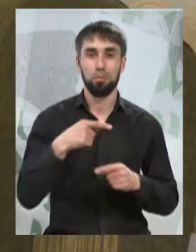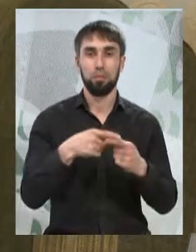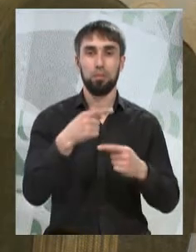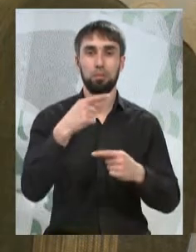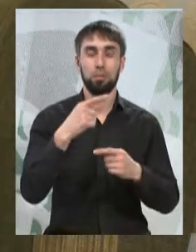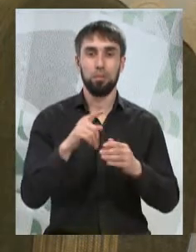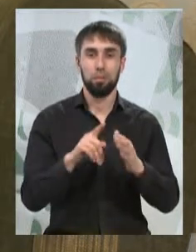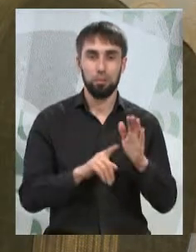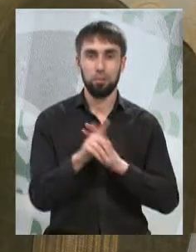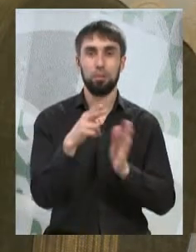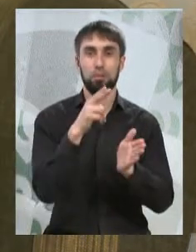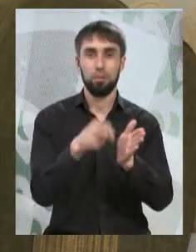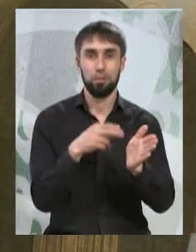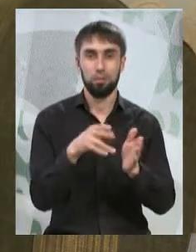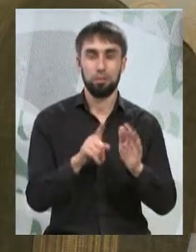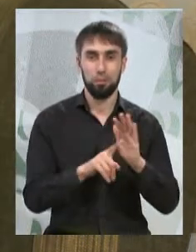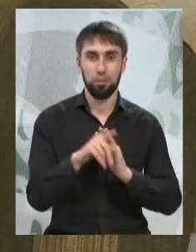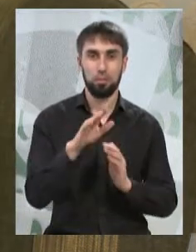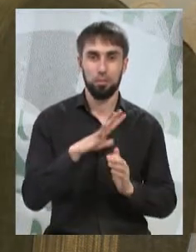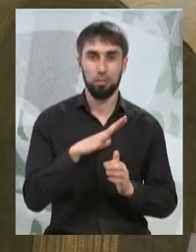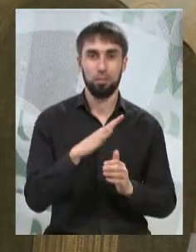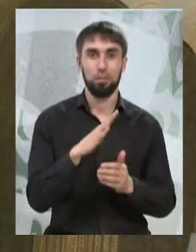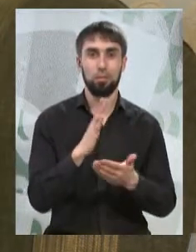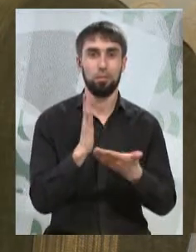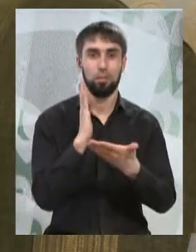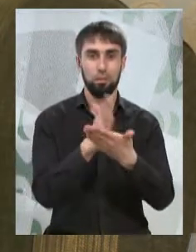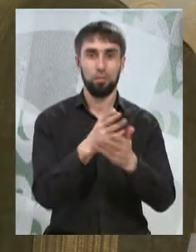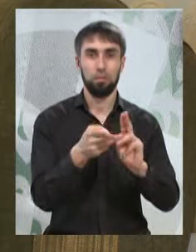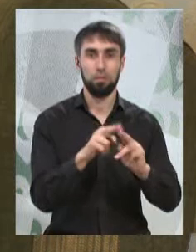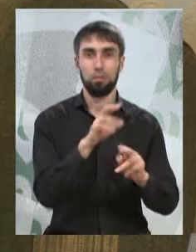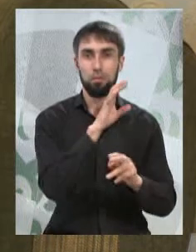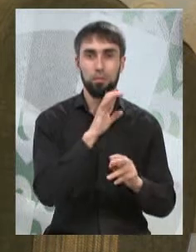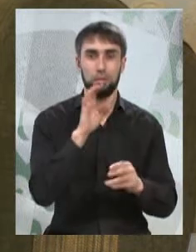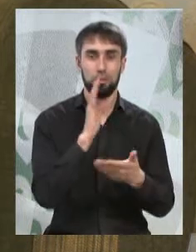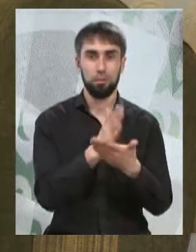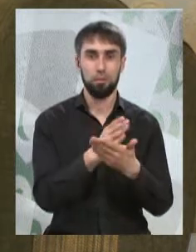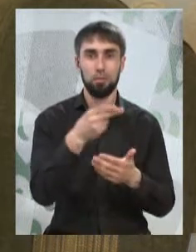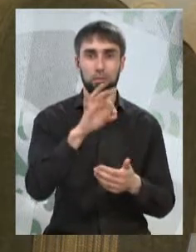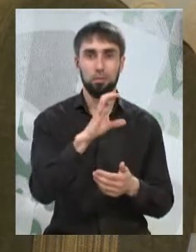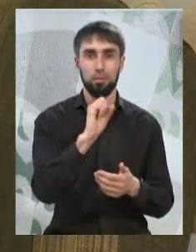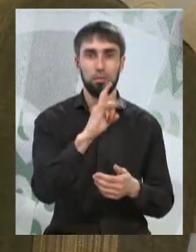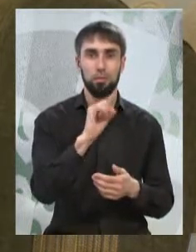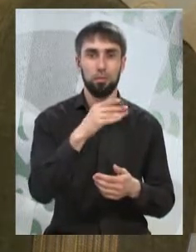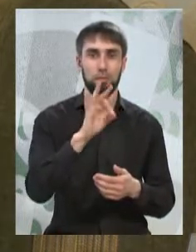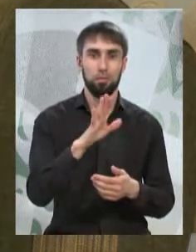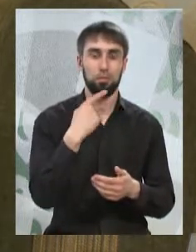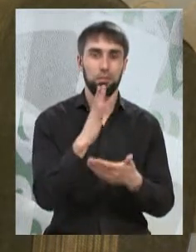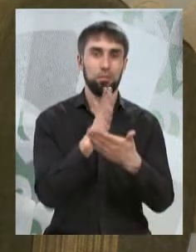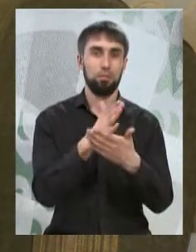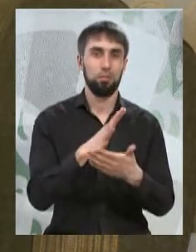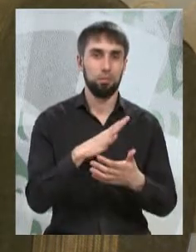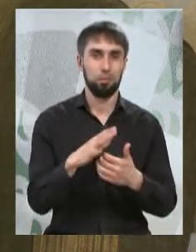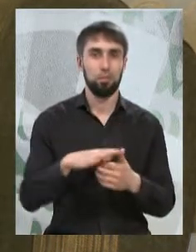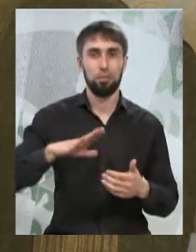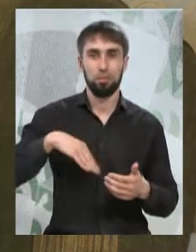двинулся в сторону, к северу, ну, до Саратова мы доехали, и